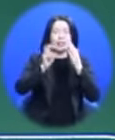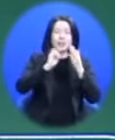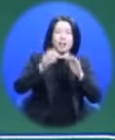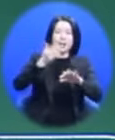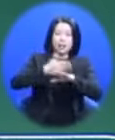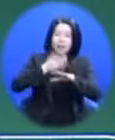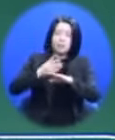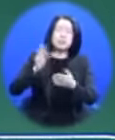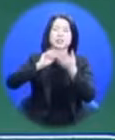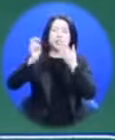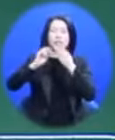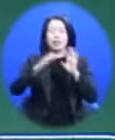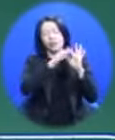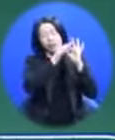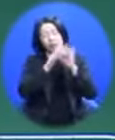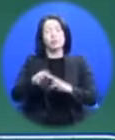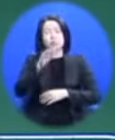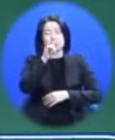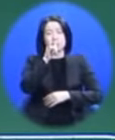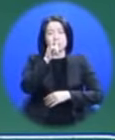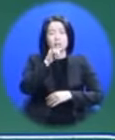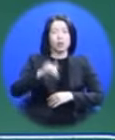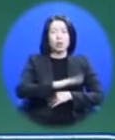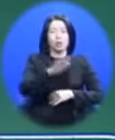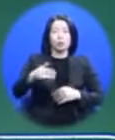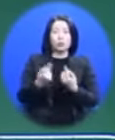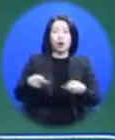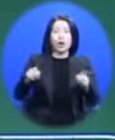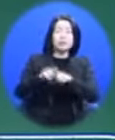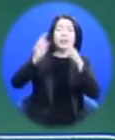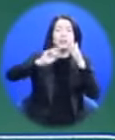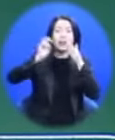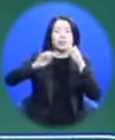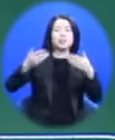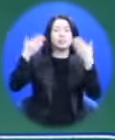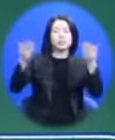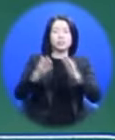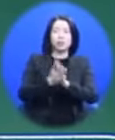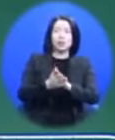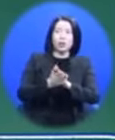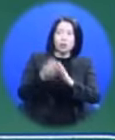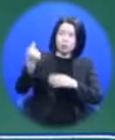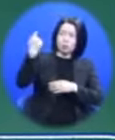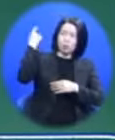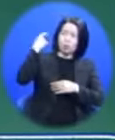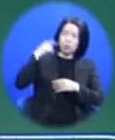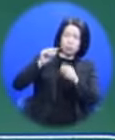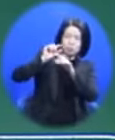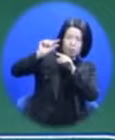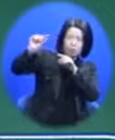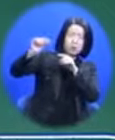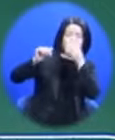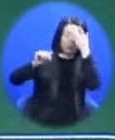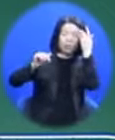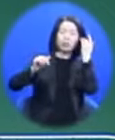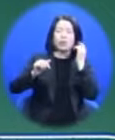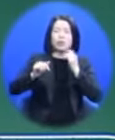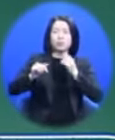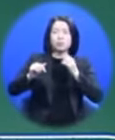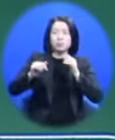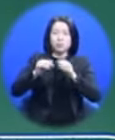감사의 찬양만을 막 하는 거예요. 그래서 저희도 같이 찬양을 하는데 저 멀리서 먼지를 일으키면서 그